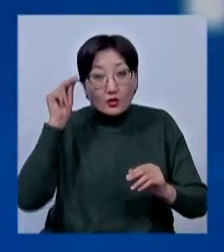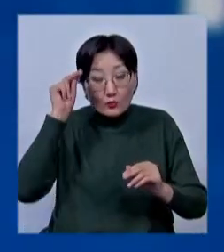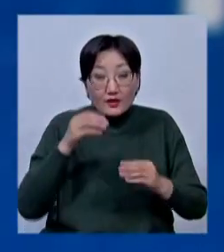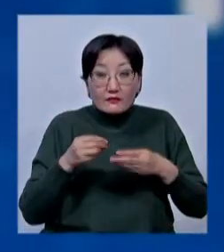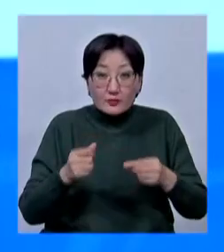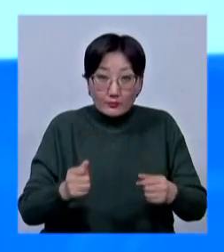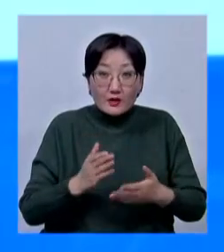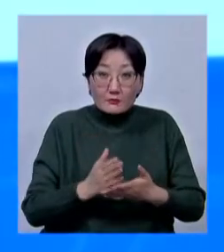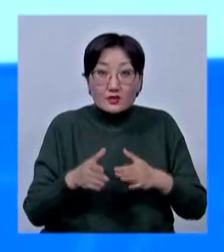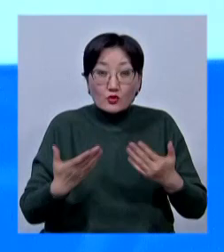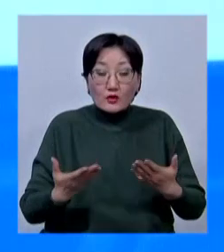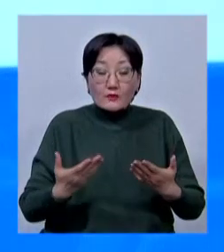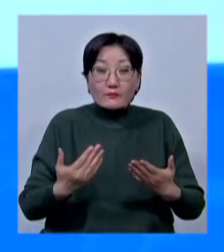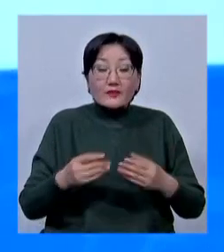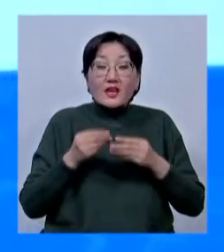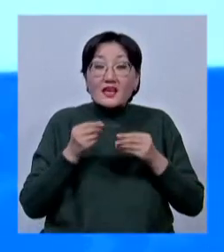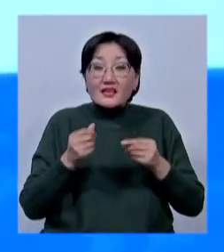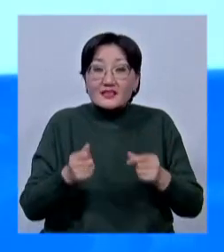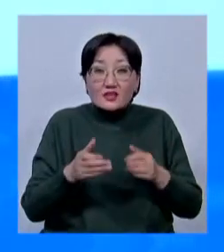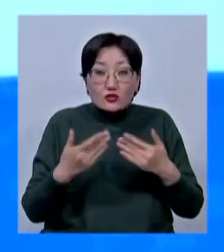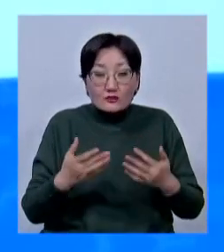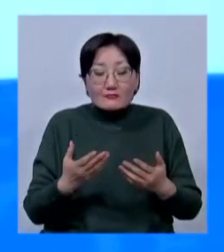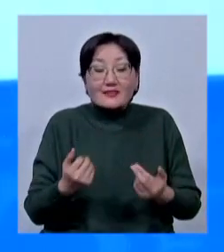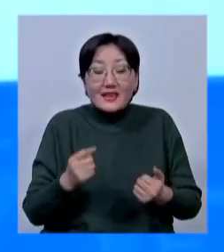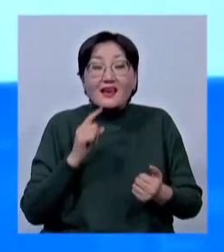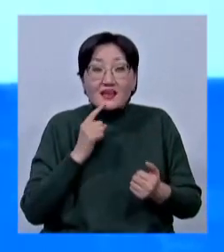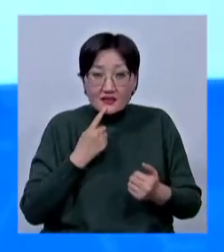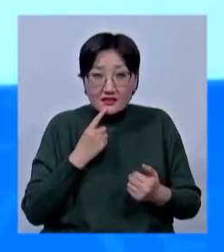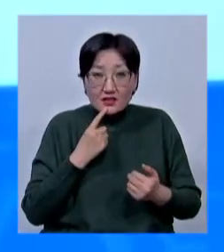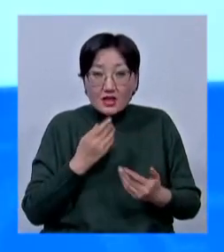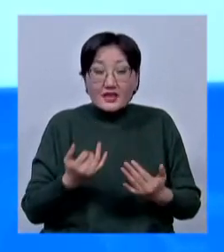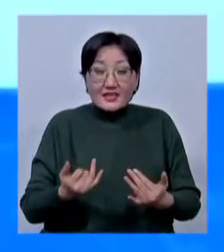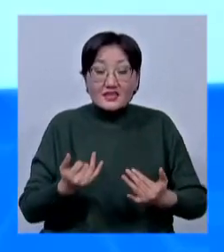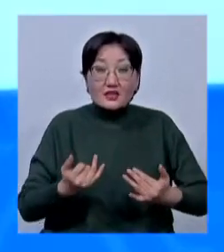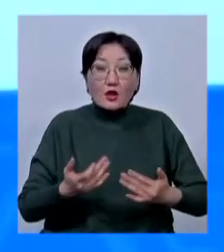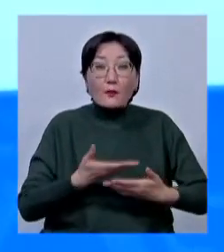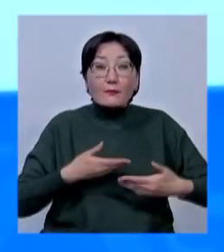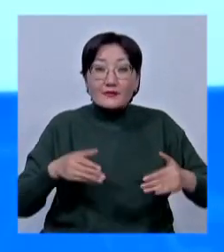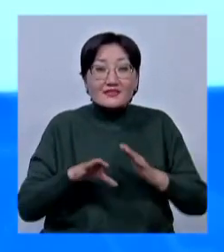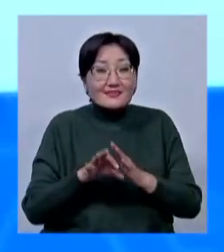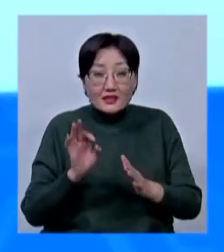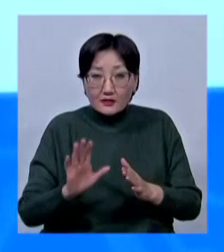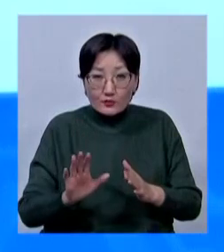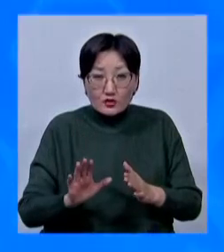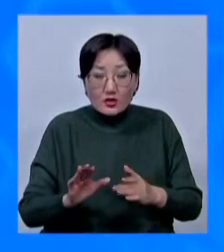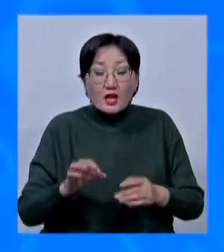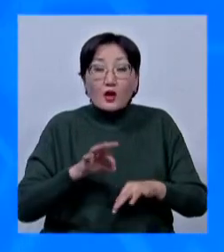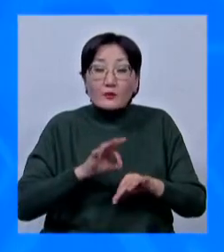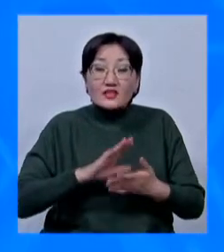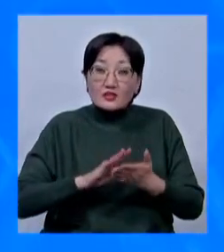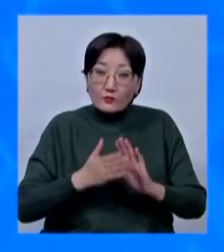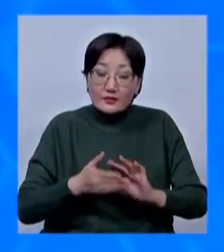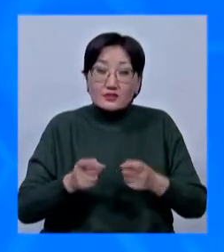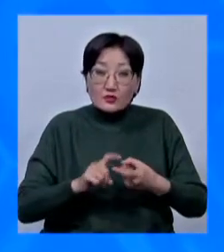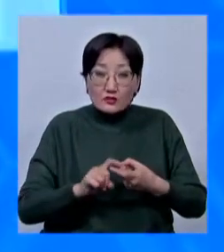олар жоқ әсер еткен жоқ, әрине қиын, әрине қиын. Енді оны біз таңдап алған жоқпыз ғой енді. Эпидемиологиялық жағдайға